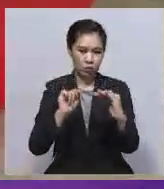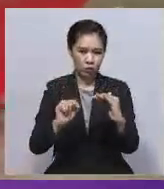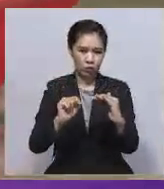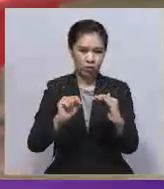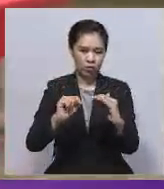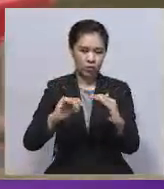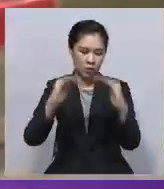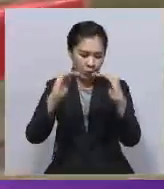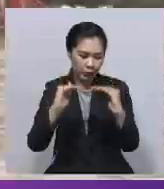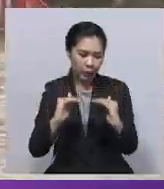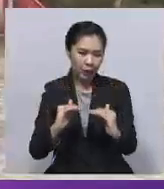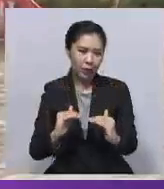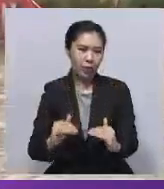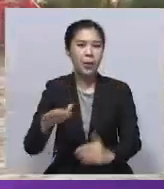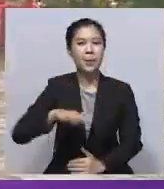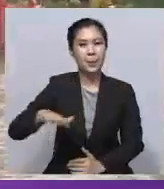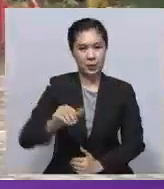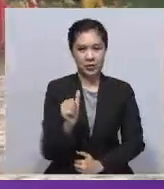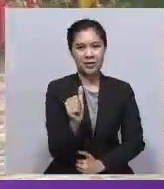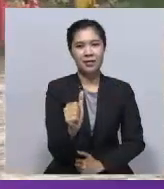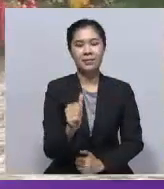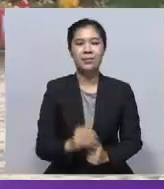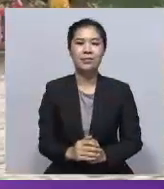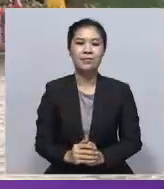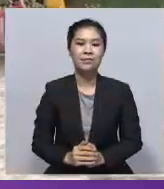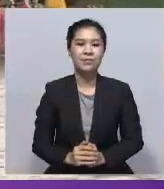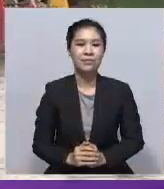ะผ่านพ้นช่วงวิกฤตและกลับคืนสู่ภาวะปกติค่ะ